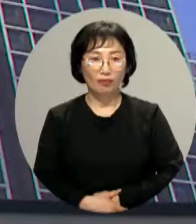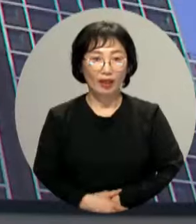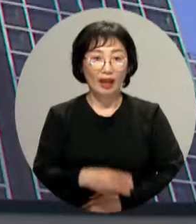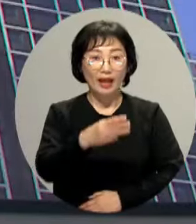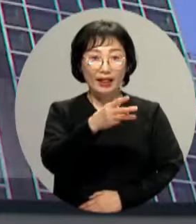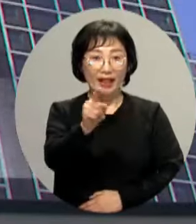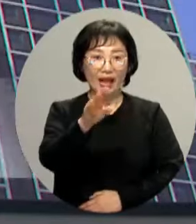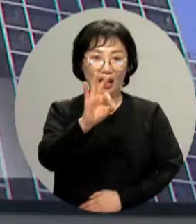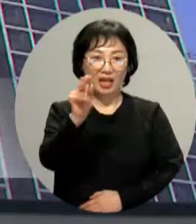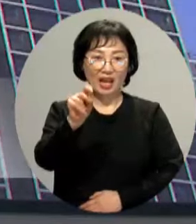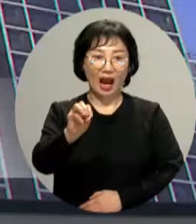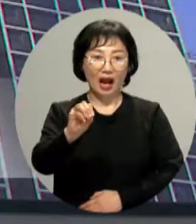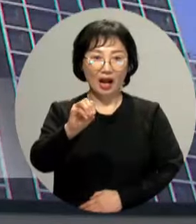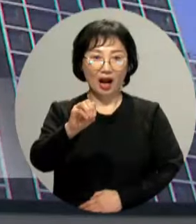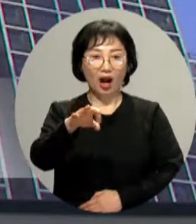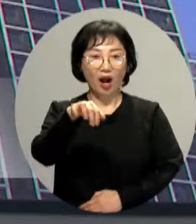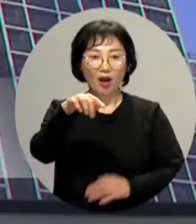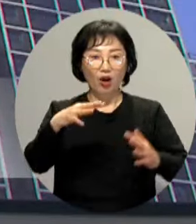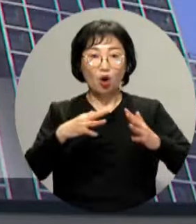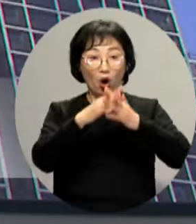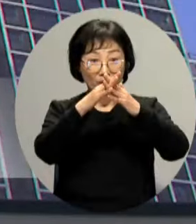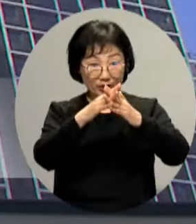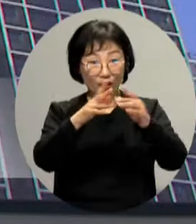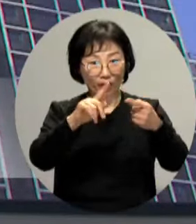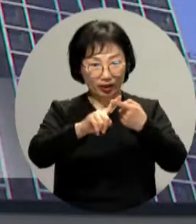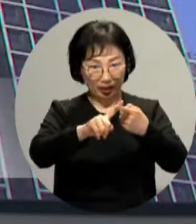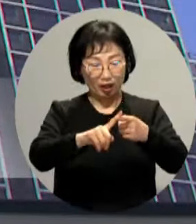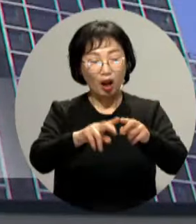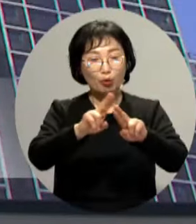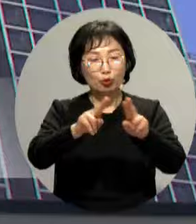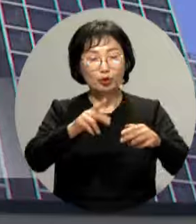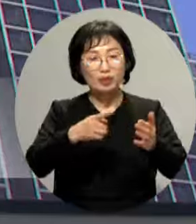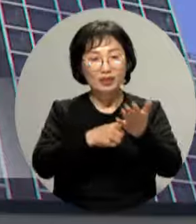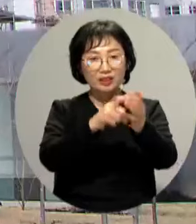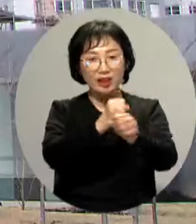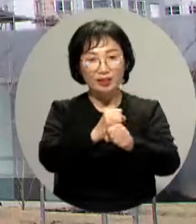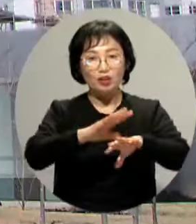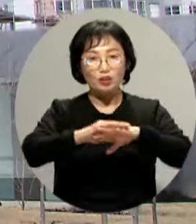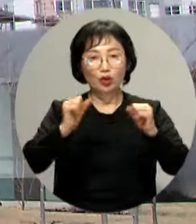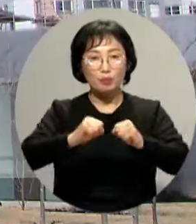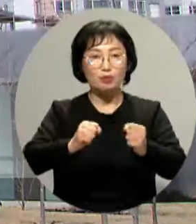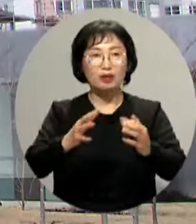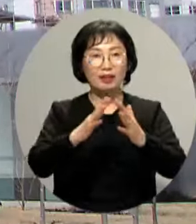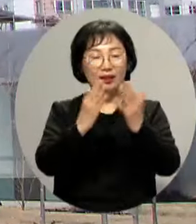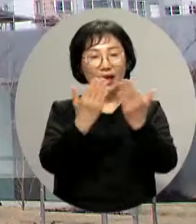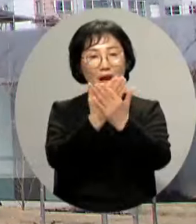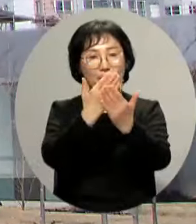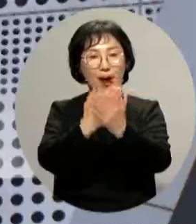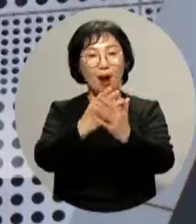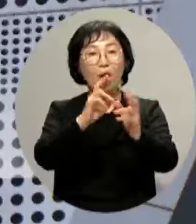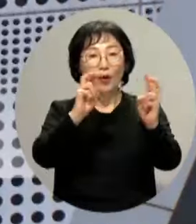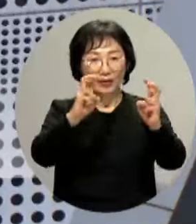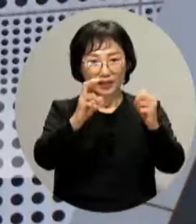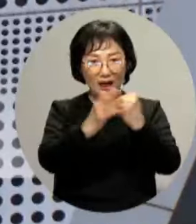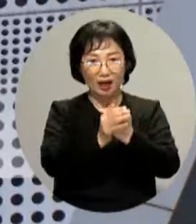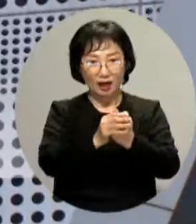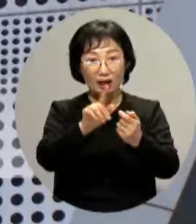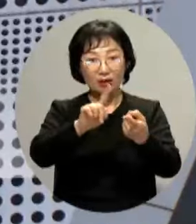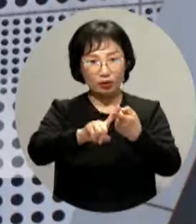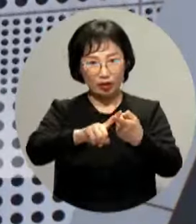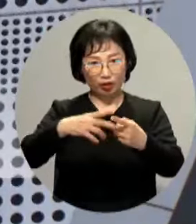대형건설 워크아웃 개시와 관련해 익산 부송 대시양 아파트 시행사인 전북개발공사가 책임 준공을